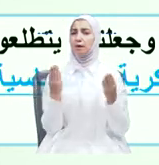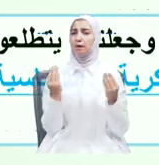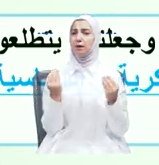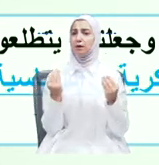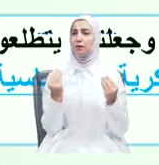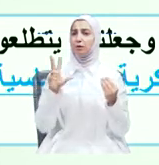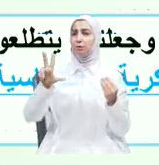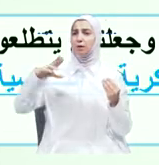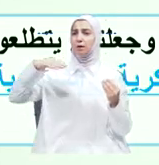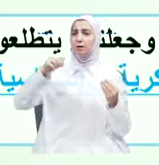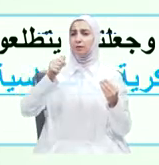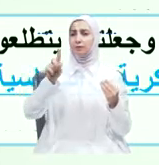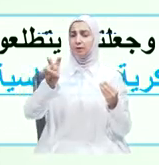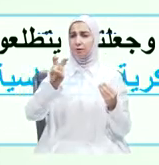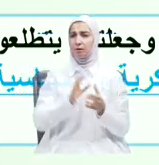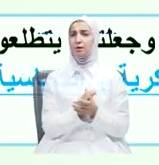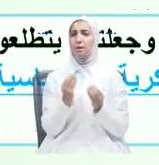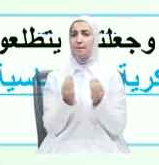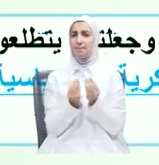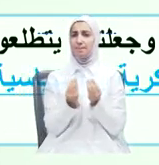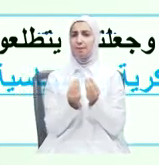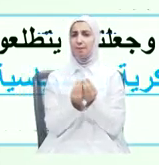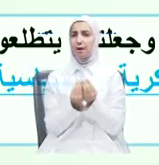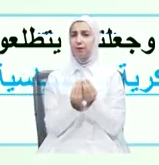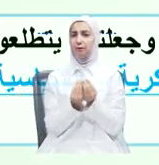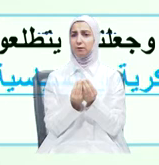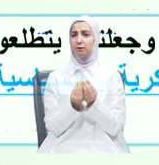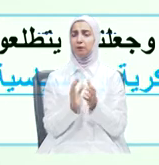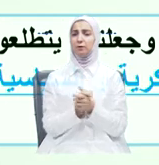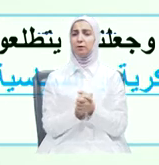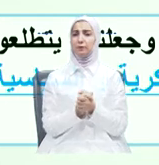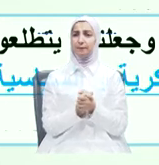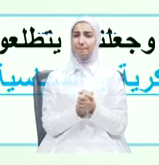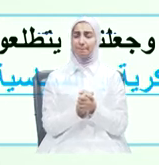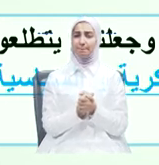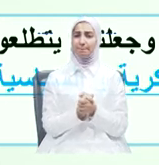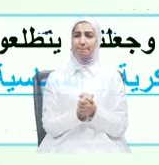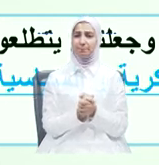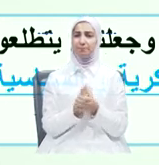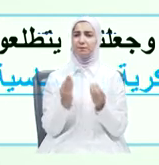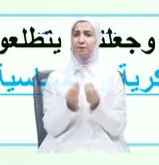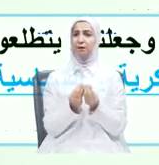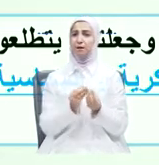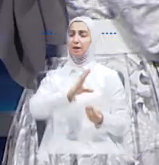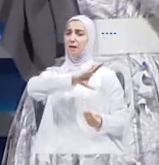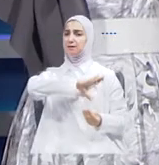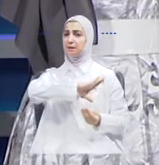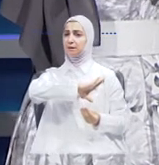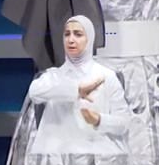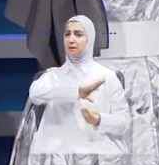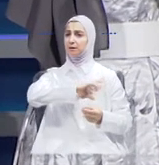الحضارة والأساليب الحضارية الملائمة لحاجات العصر ومتطلباته في عدة ميادين،